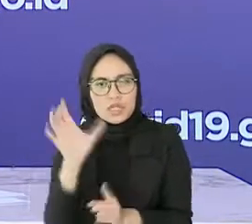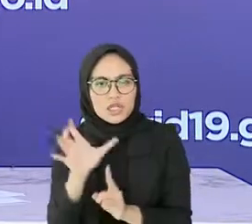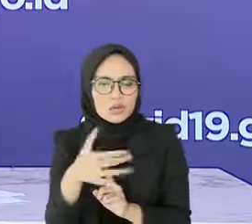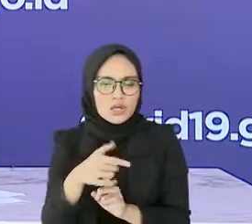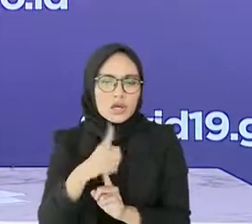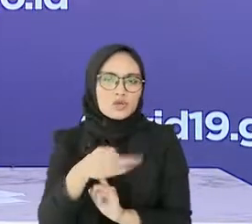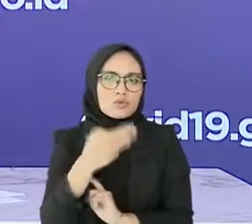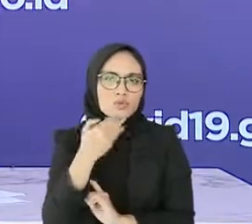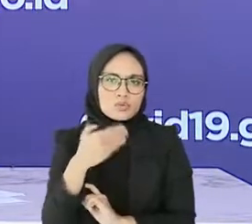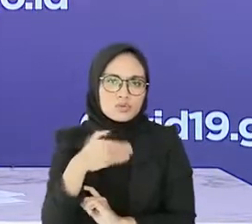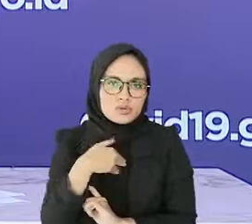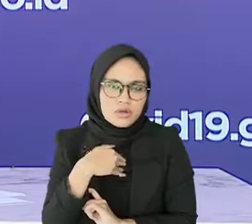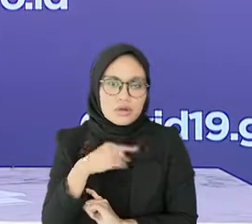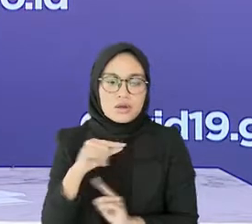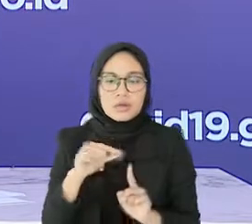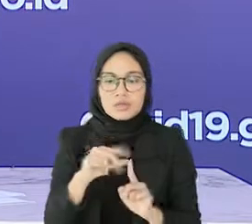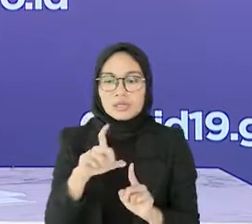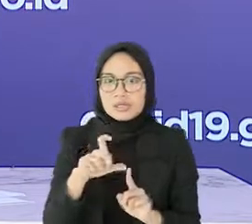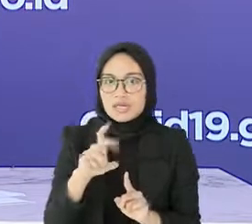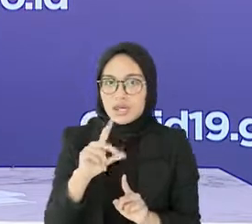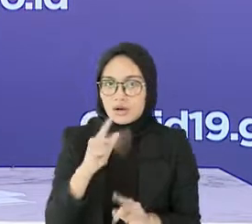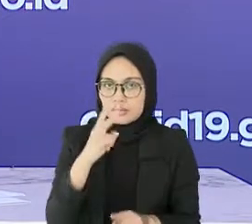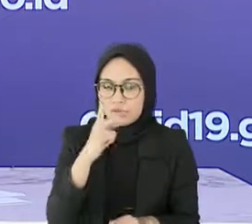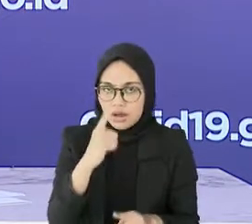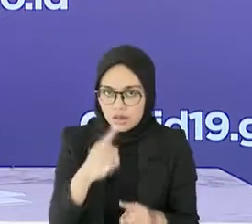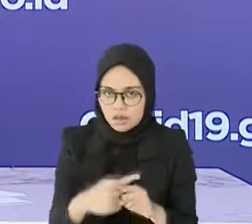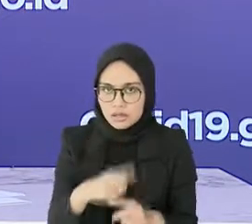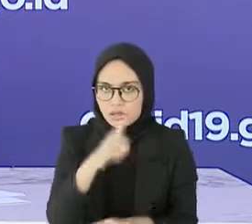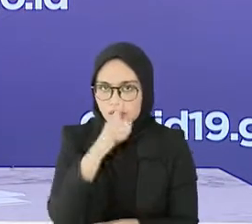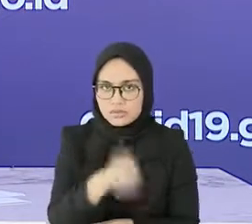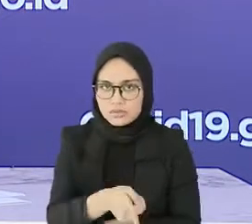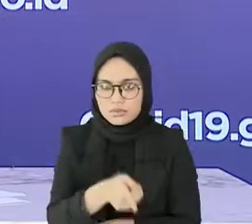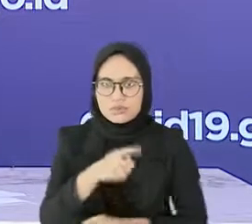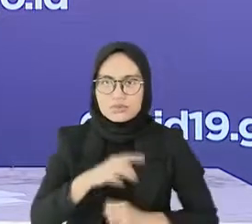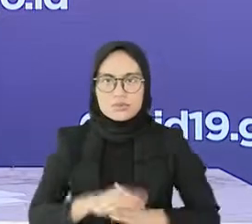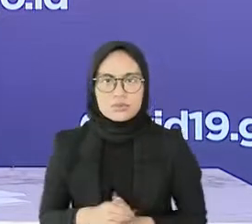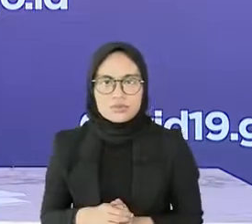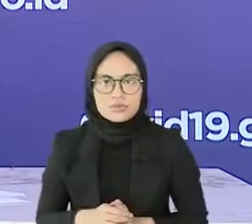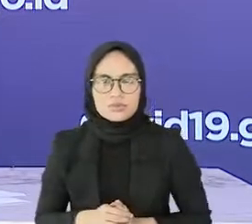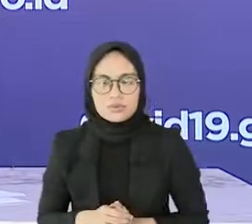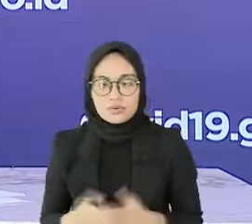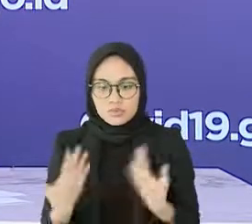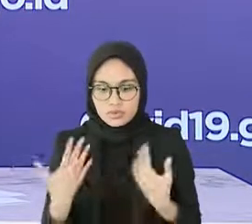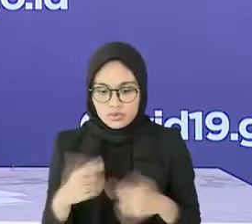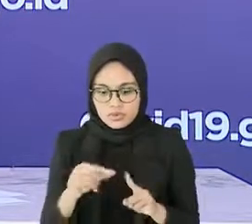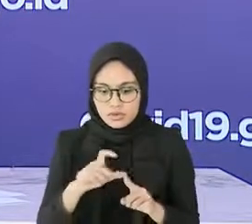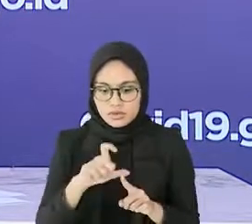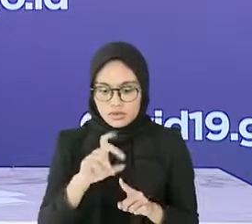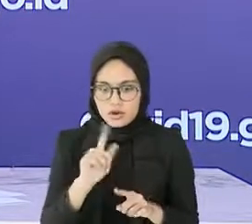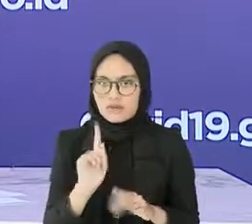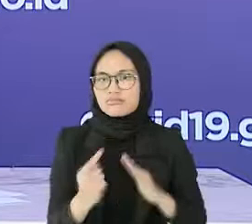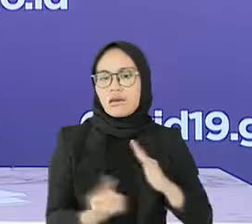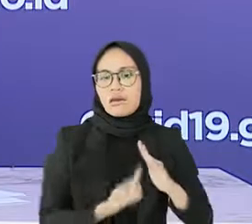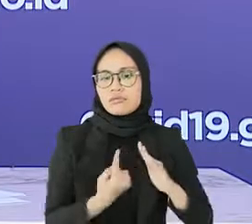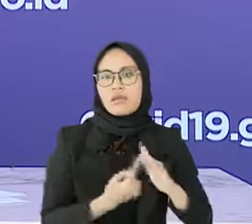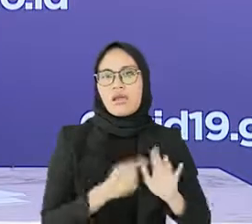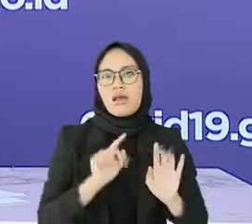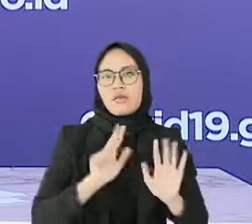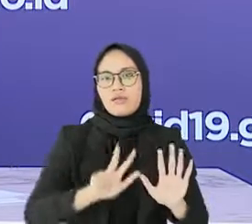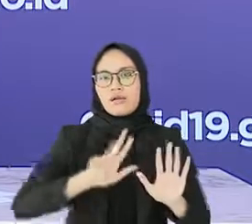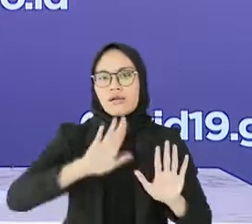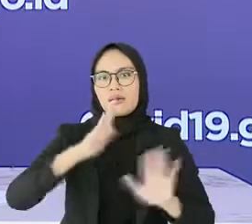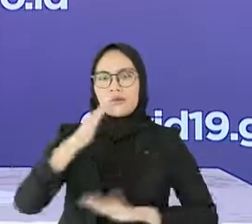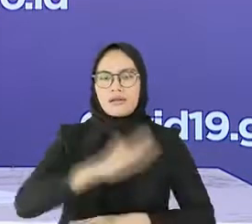PCR sebanyak dua kali saat tiba yaitu entry dan exit tes serta melakukan karantina selama delapan hari